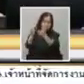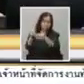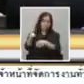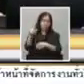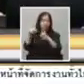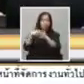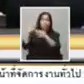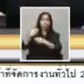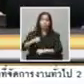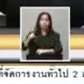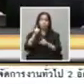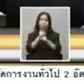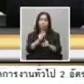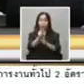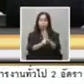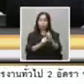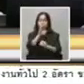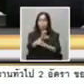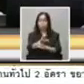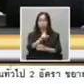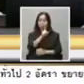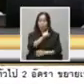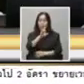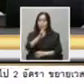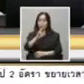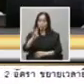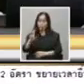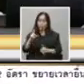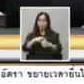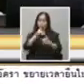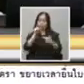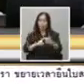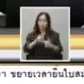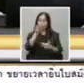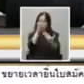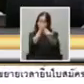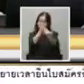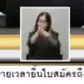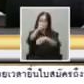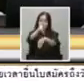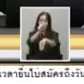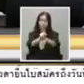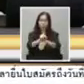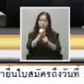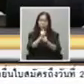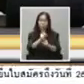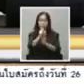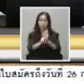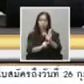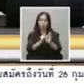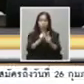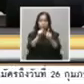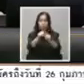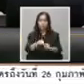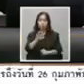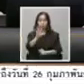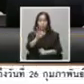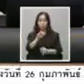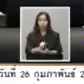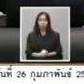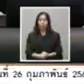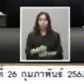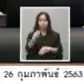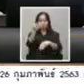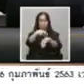นะคะตามข้อบังคับที่177แล้วก็ประท้วงท่านประธานตามข้อบังคับข้อ9ด้วยค่ะขอบพระคุณค่ะขอให้ท่านประธ